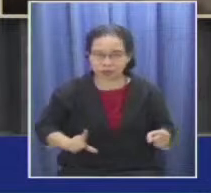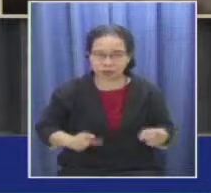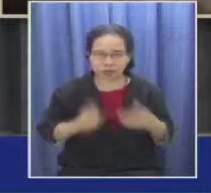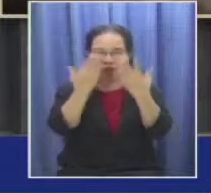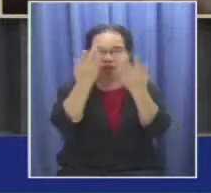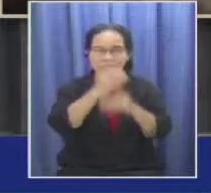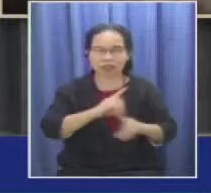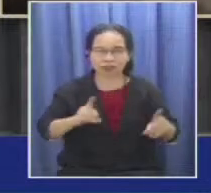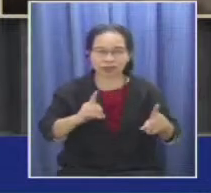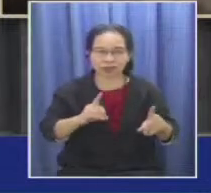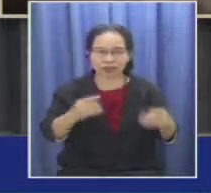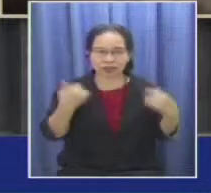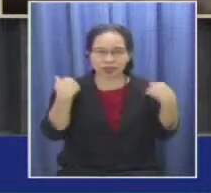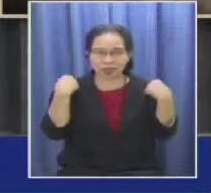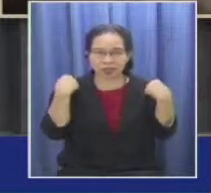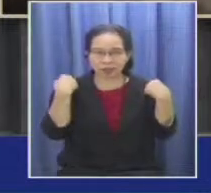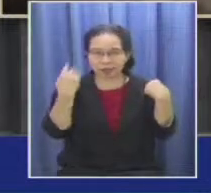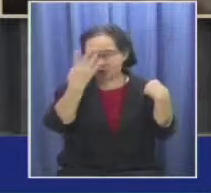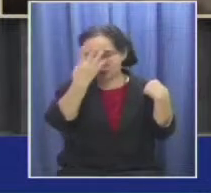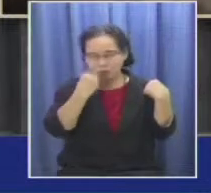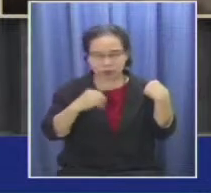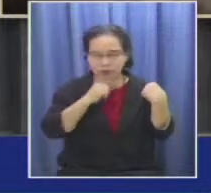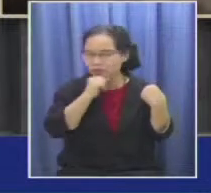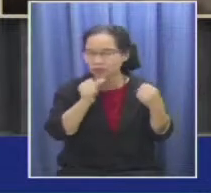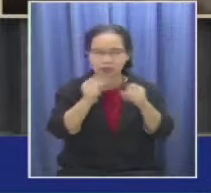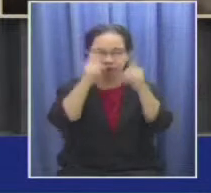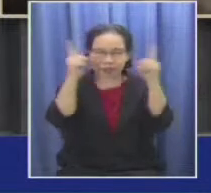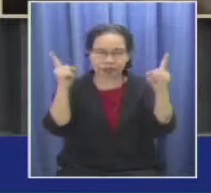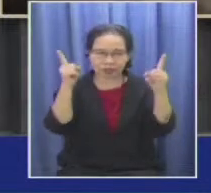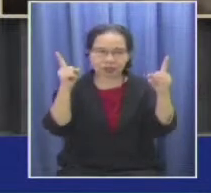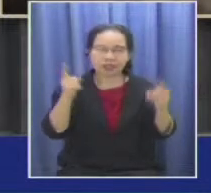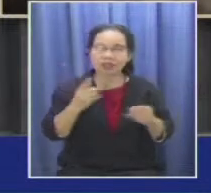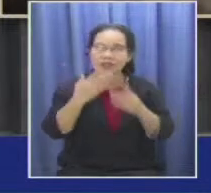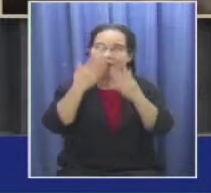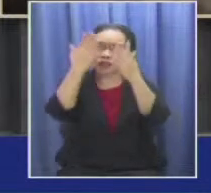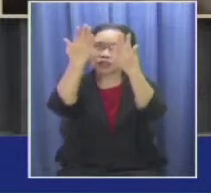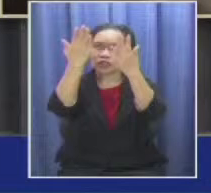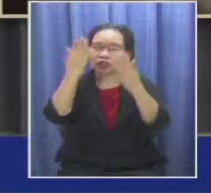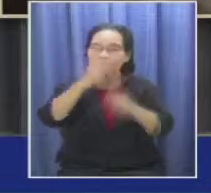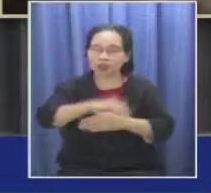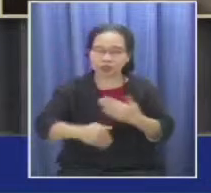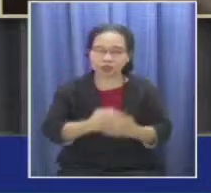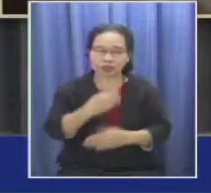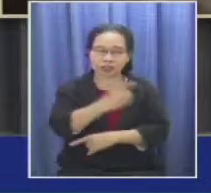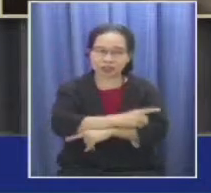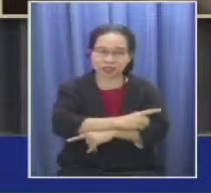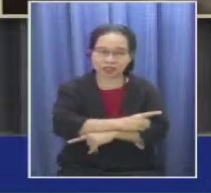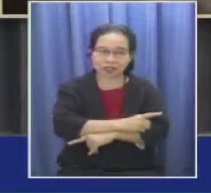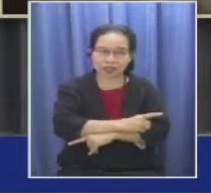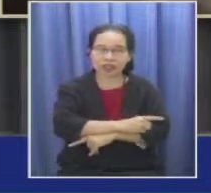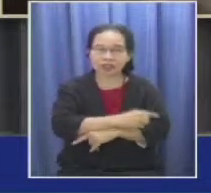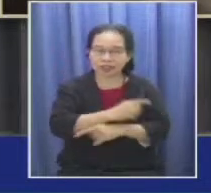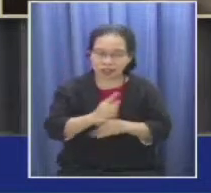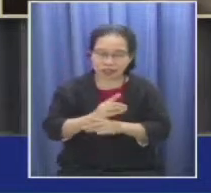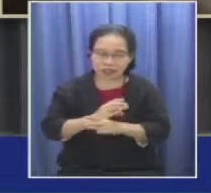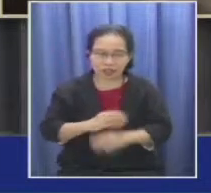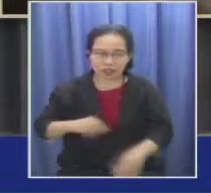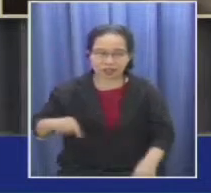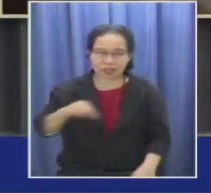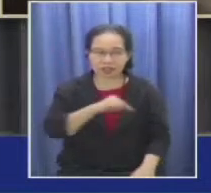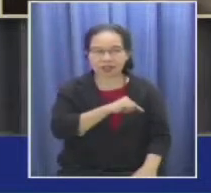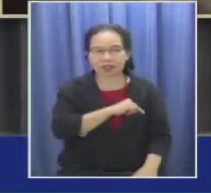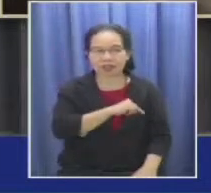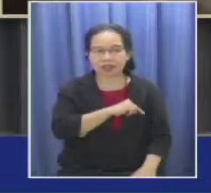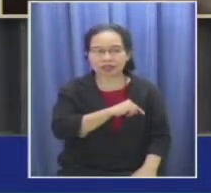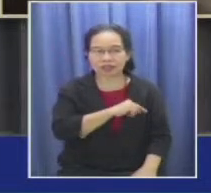tie no na so atumi ade kɛse yɛ wɔ Nyankopɔn anim wo sɔre Anɔpa akasa Awurade meda wo se wo bɔ yɛ ho ban anadwo mu